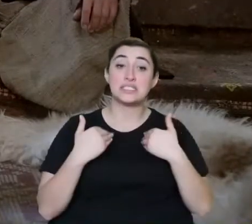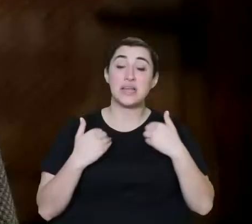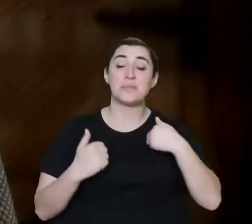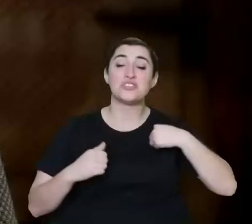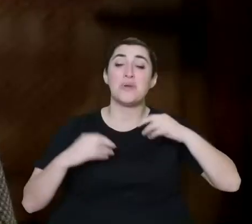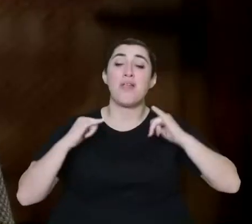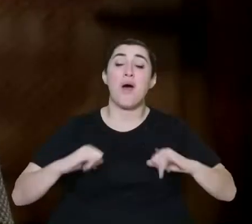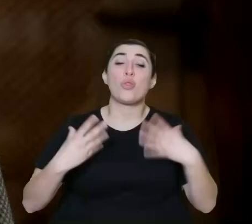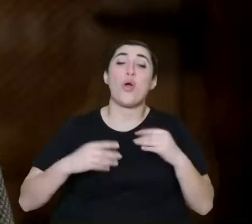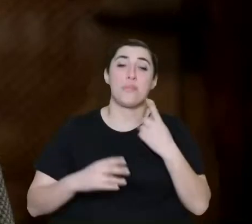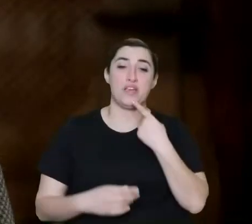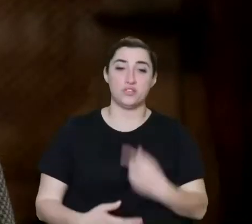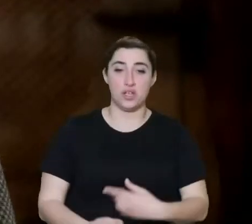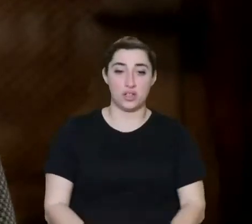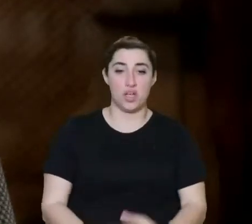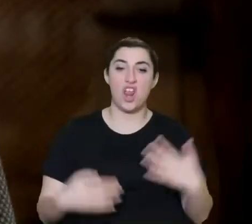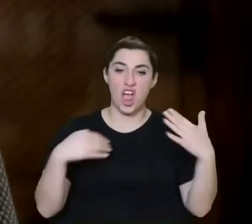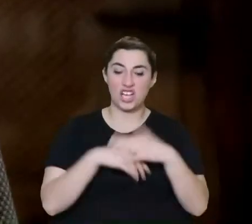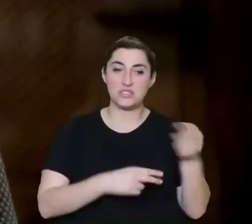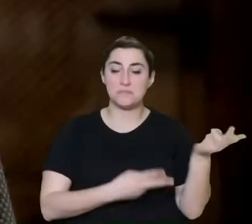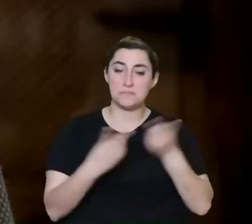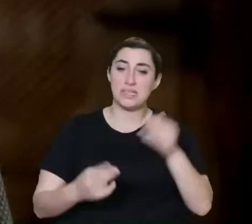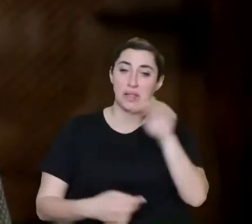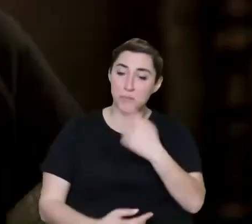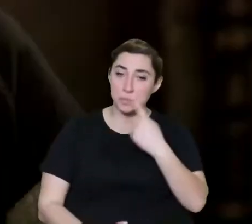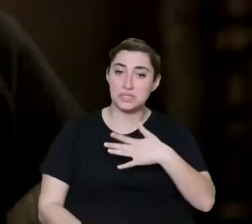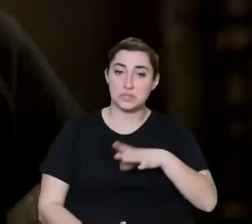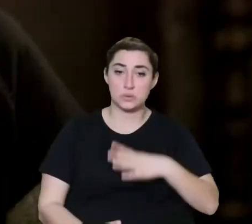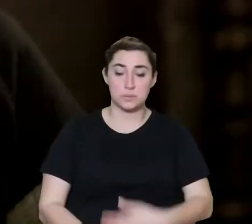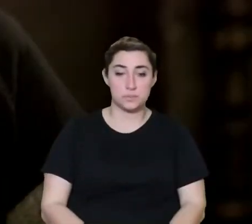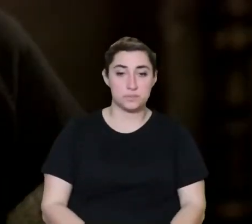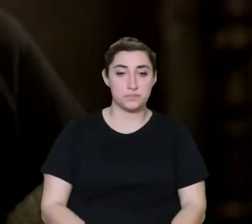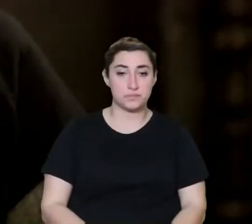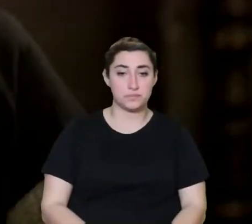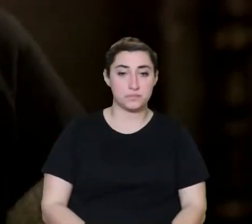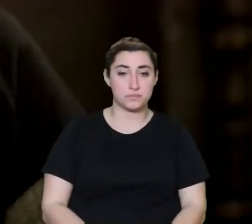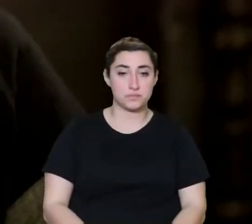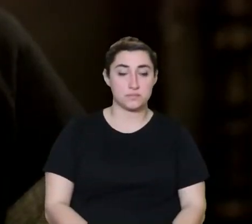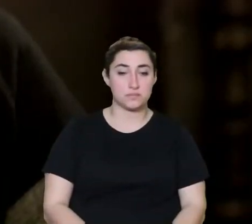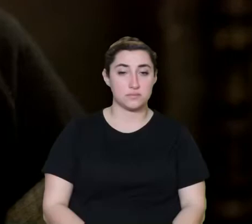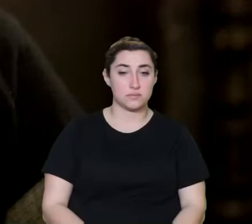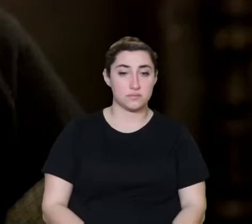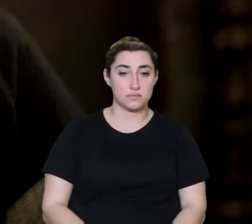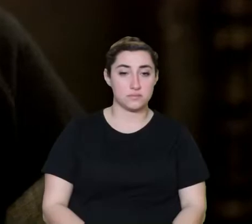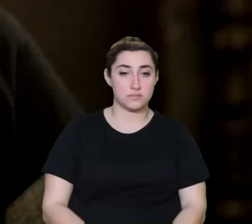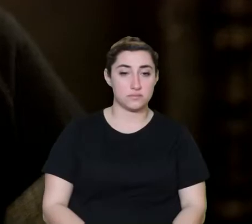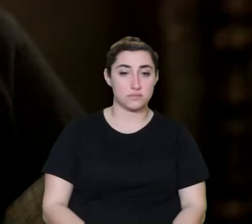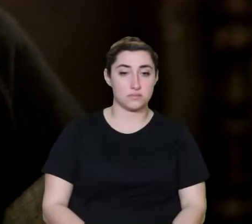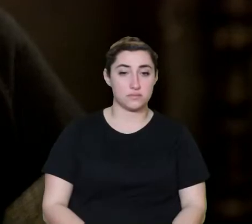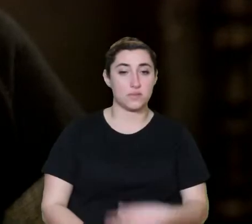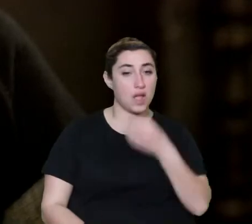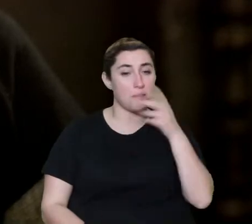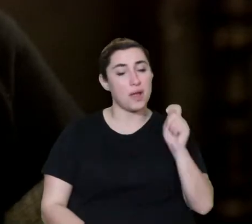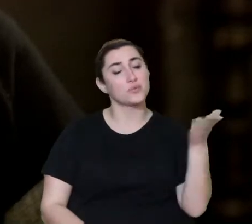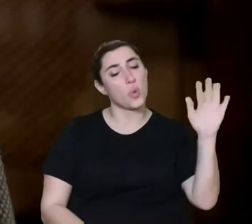gönlüm feraha ermez der. Akşam huzura gelmek ister. Şeyh düşünceli bakışlarını önüne çekti. Haber